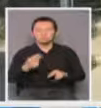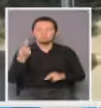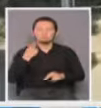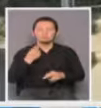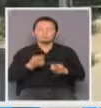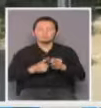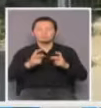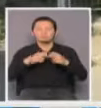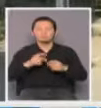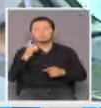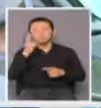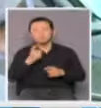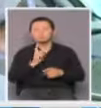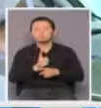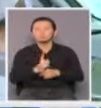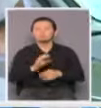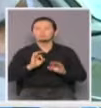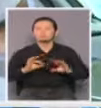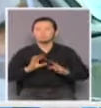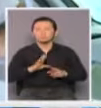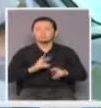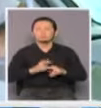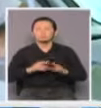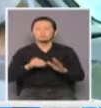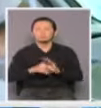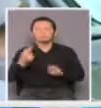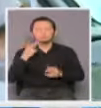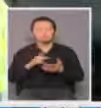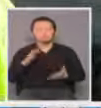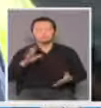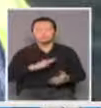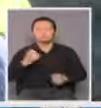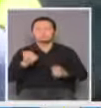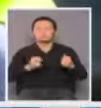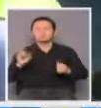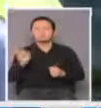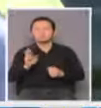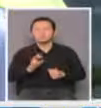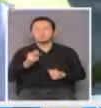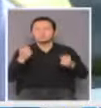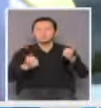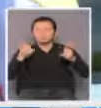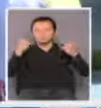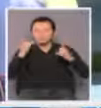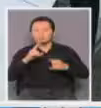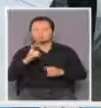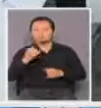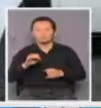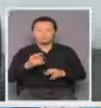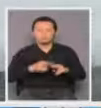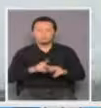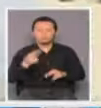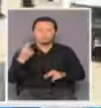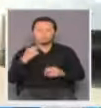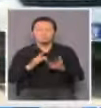проведены разъяснительные работы. Также был выявлен такой же должник, владелец белой автомашины марки Toyota Hiace, у которого